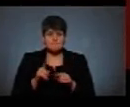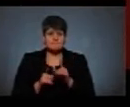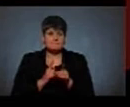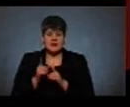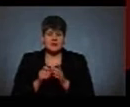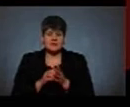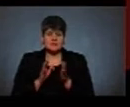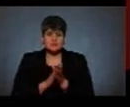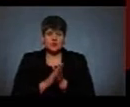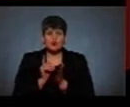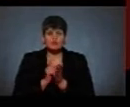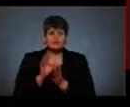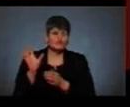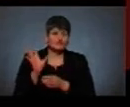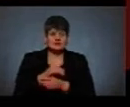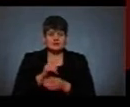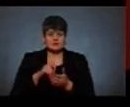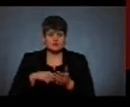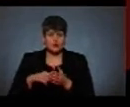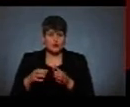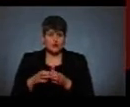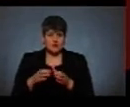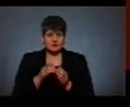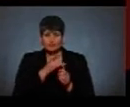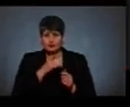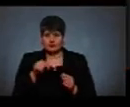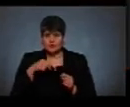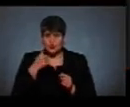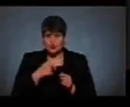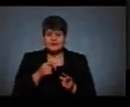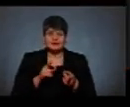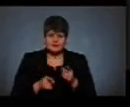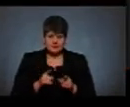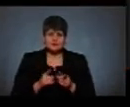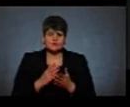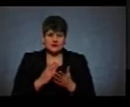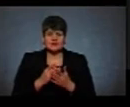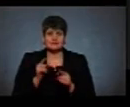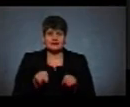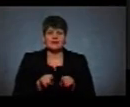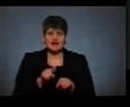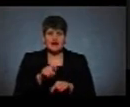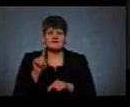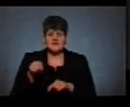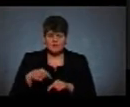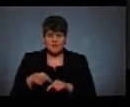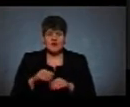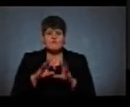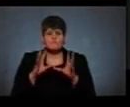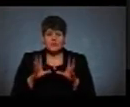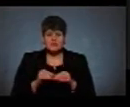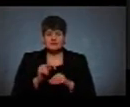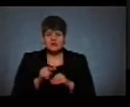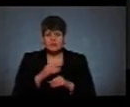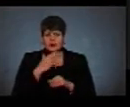перереєстрація обов'язкова усіх релігійних громад упродовж цього року. Так, дійсно, є така вимога. І, в принципі, вона